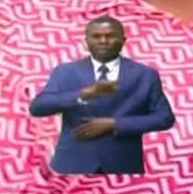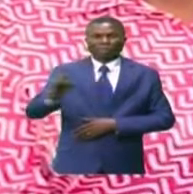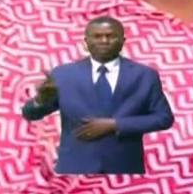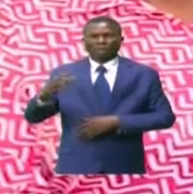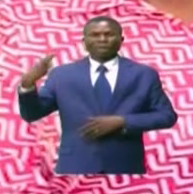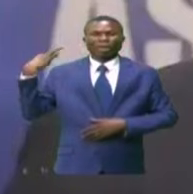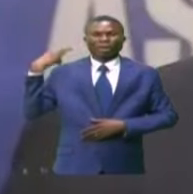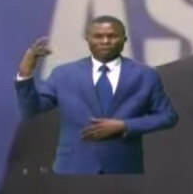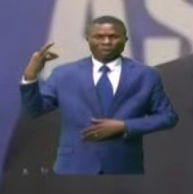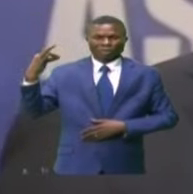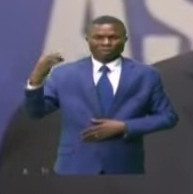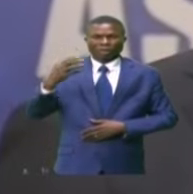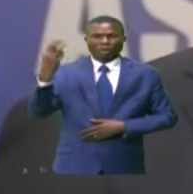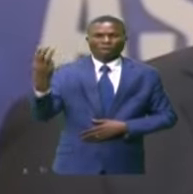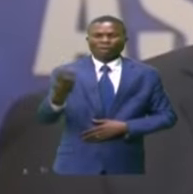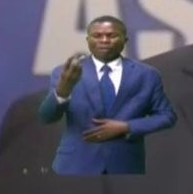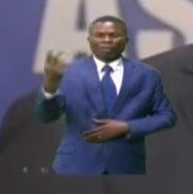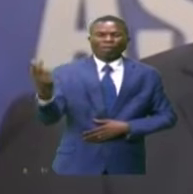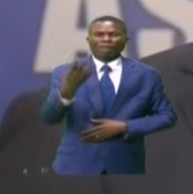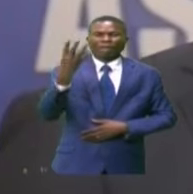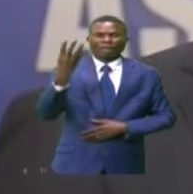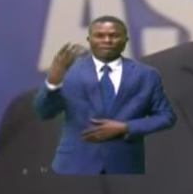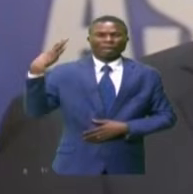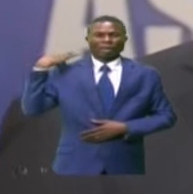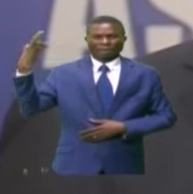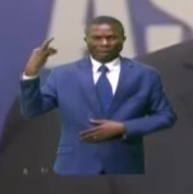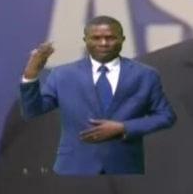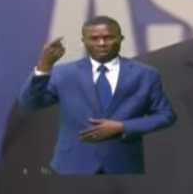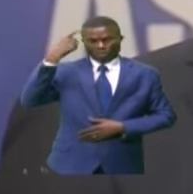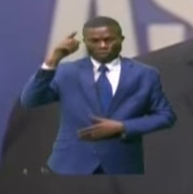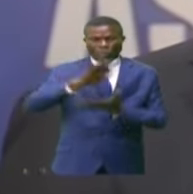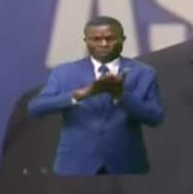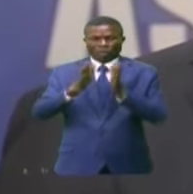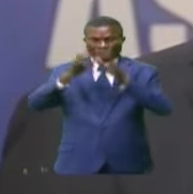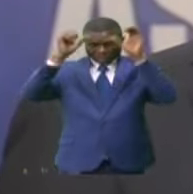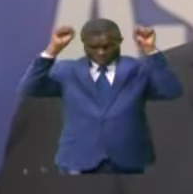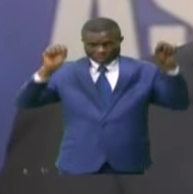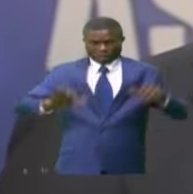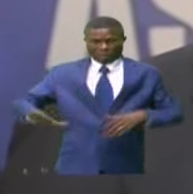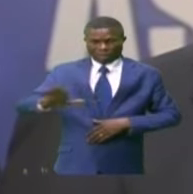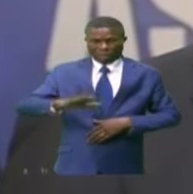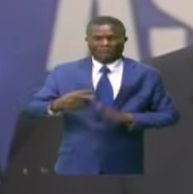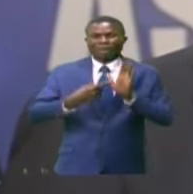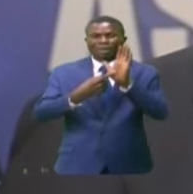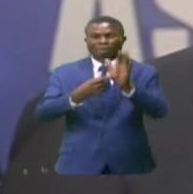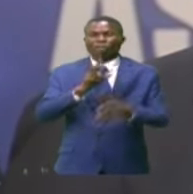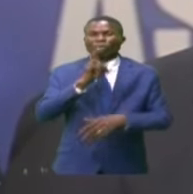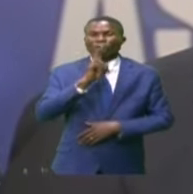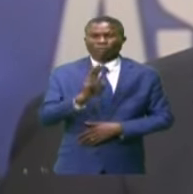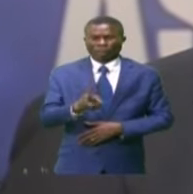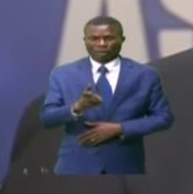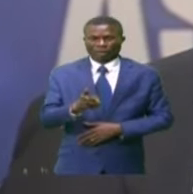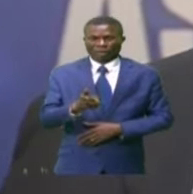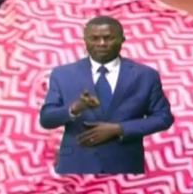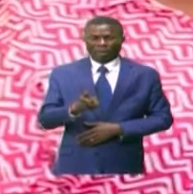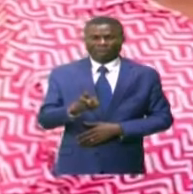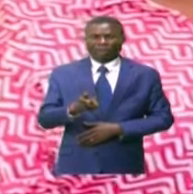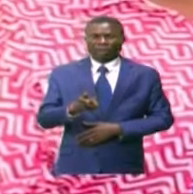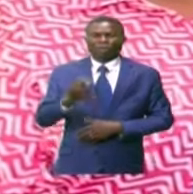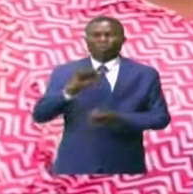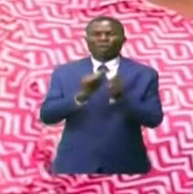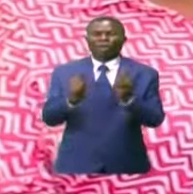candidats, 24 candidats, président de la République. Ça signifie que le